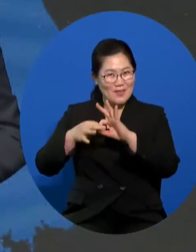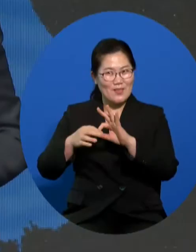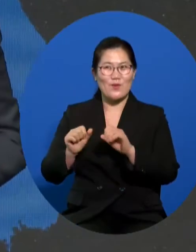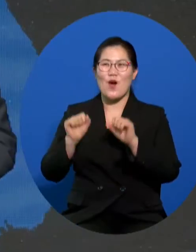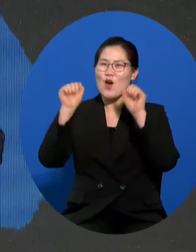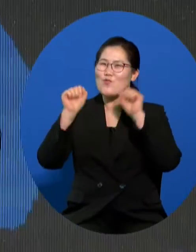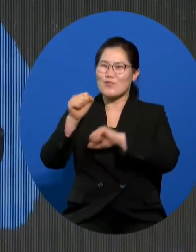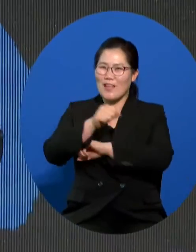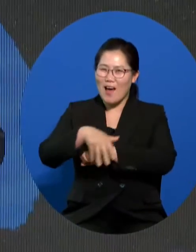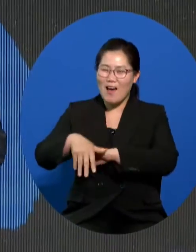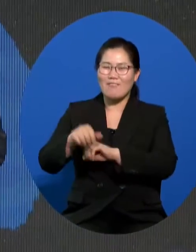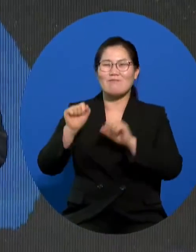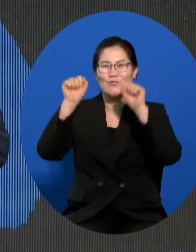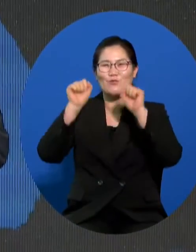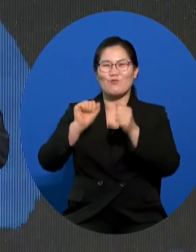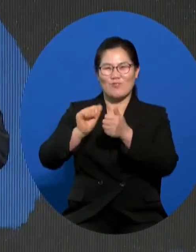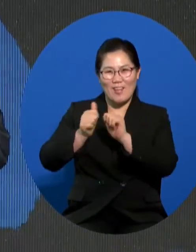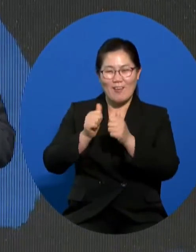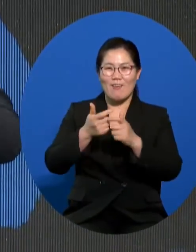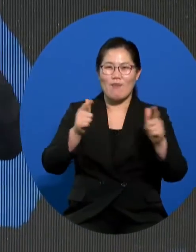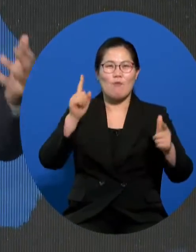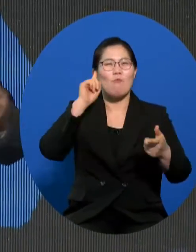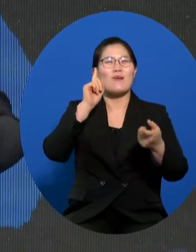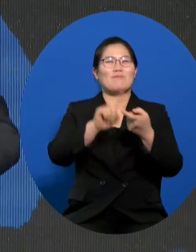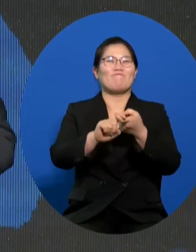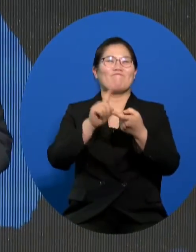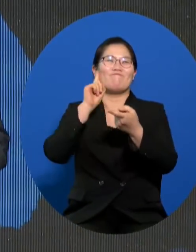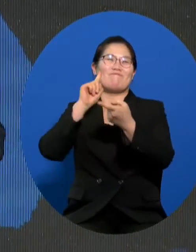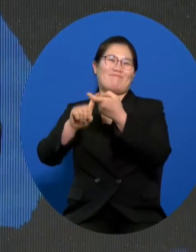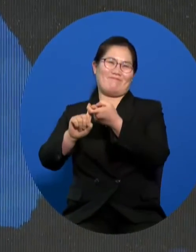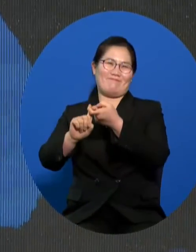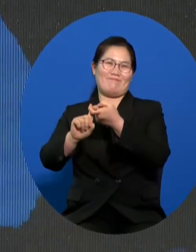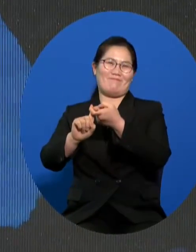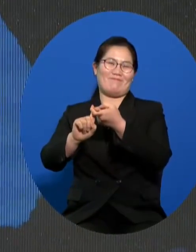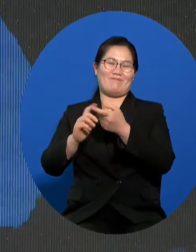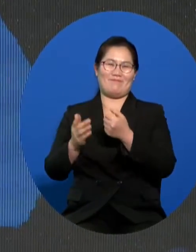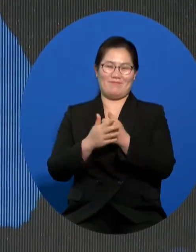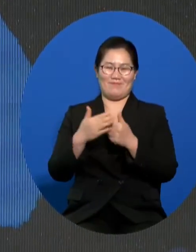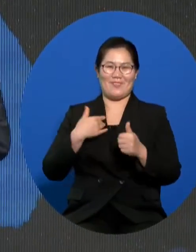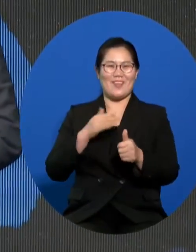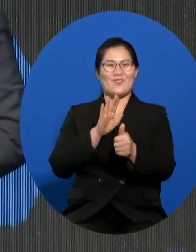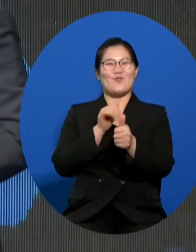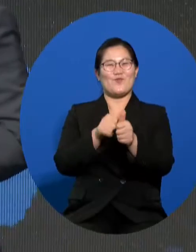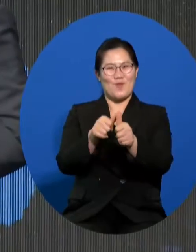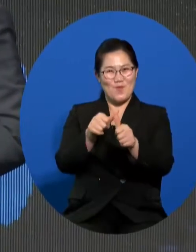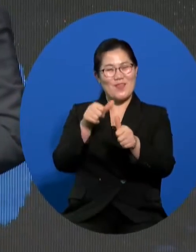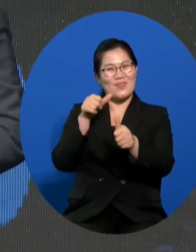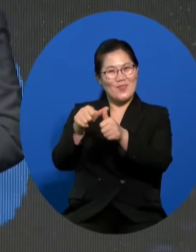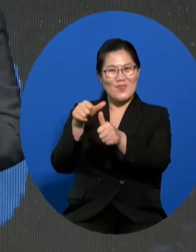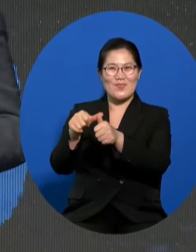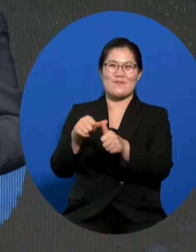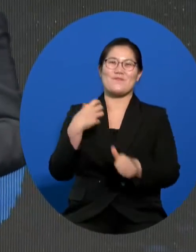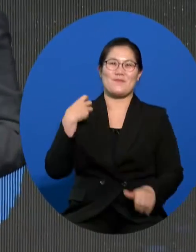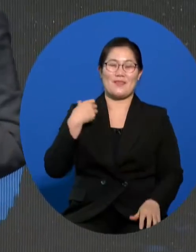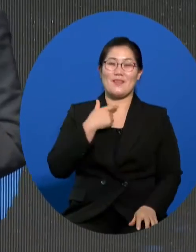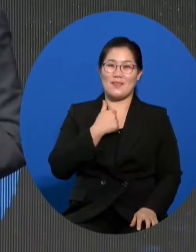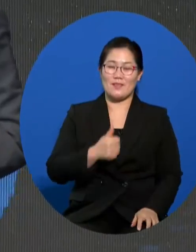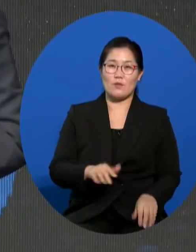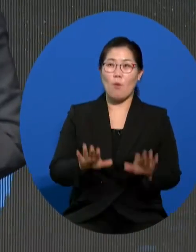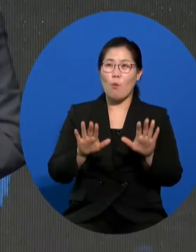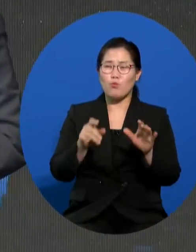것에 관심이 많아서 다방면으로서 선생으로서 역할을 많이 해왔습니다. 그리고 또 이렇게 좋은